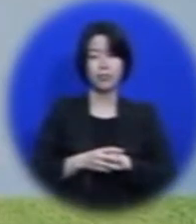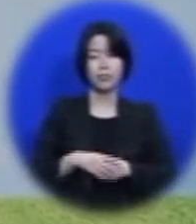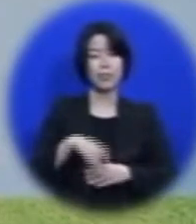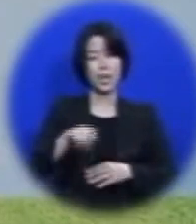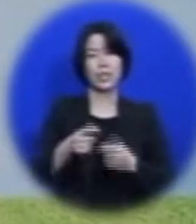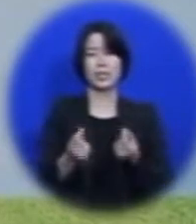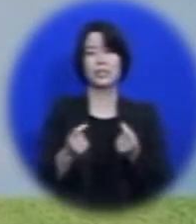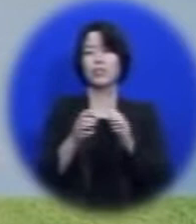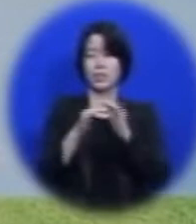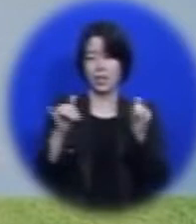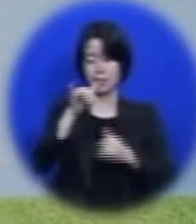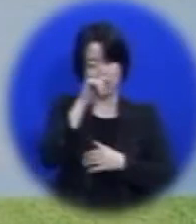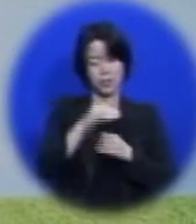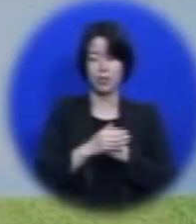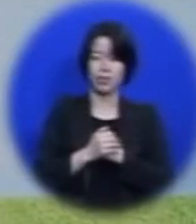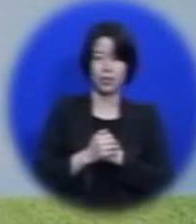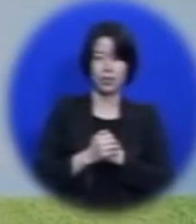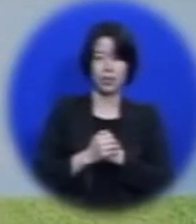이런 사람들이 있어요.